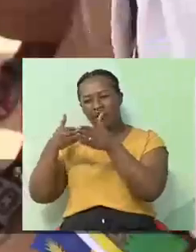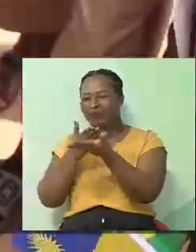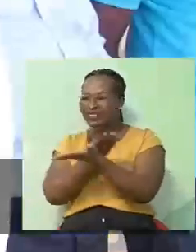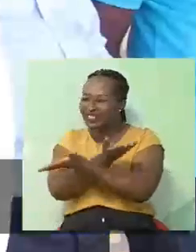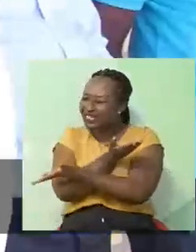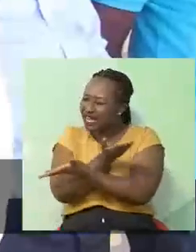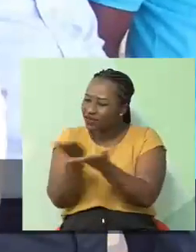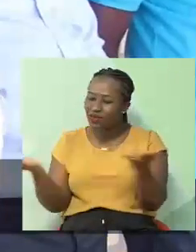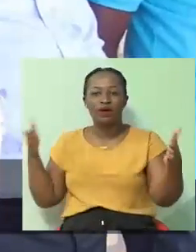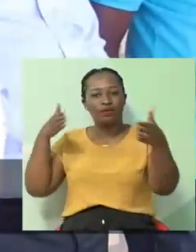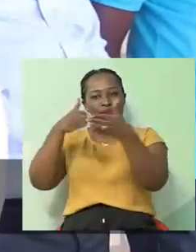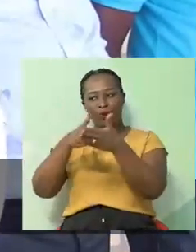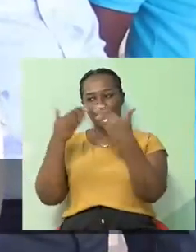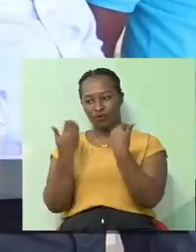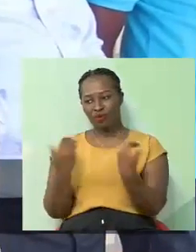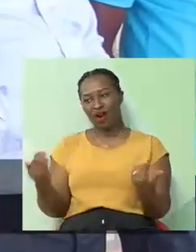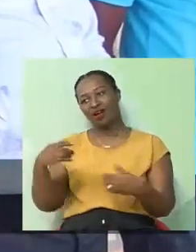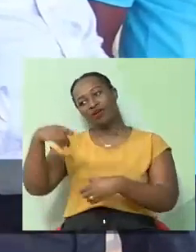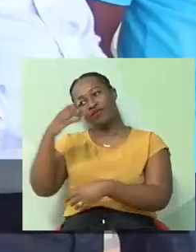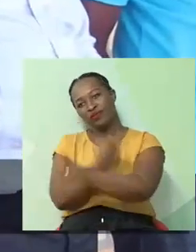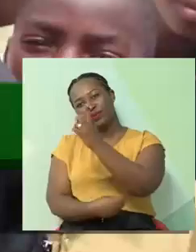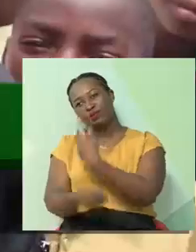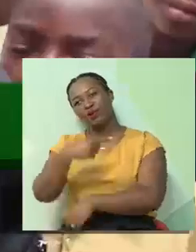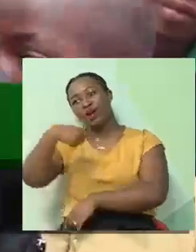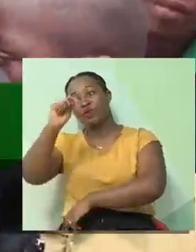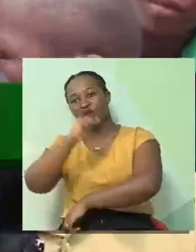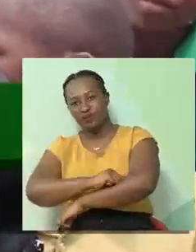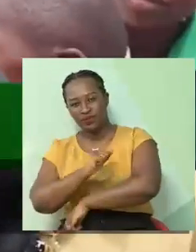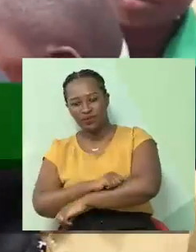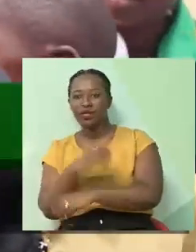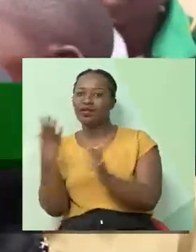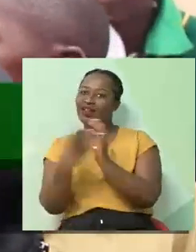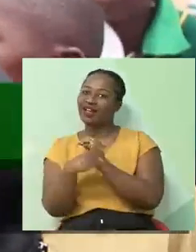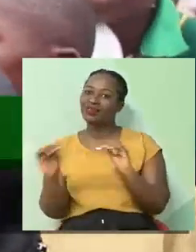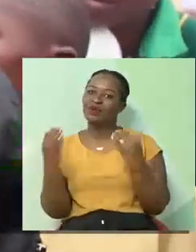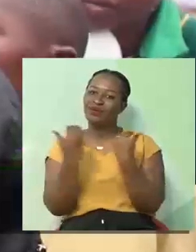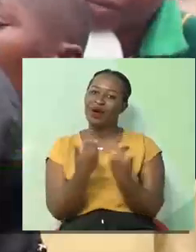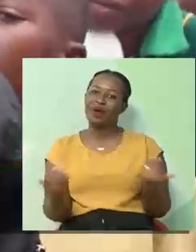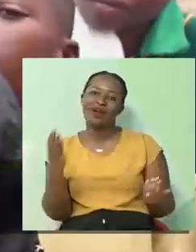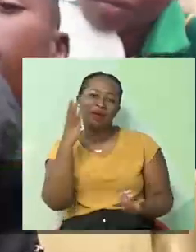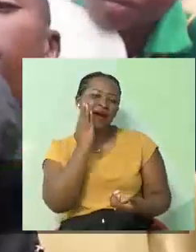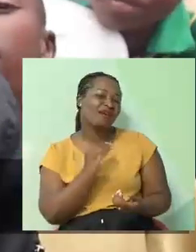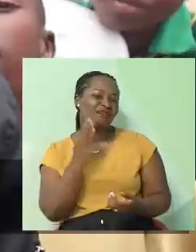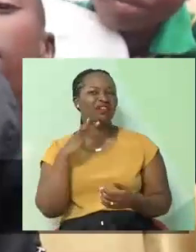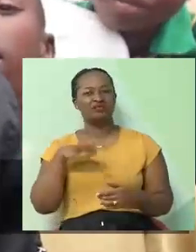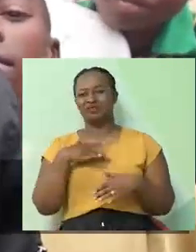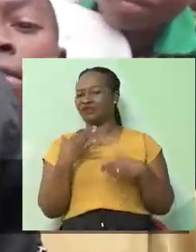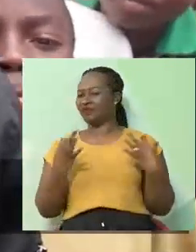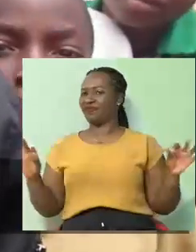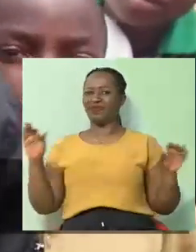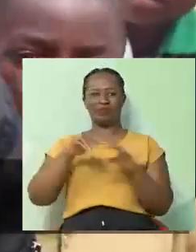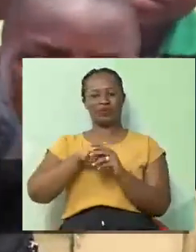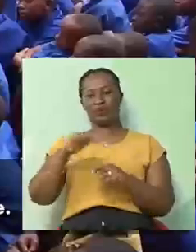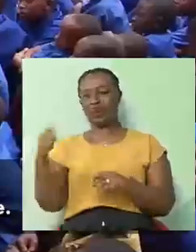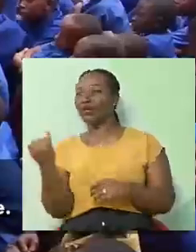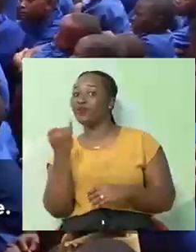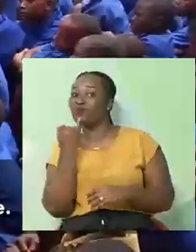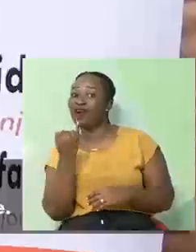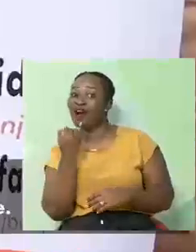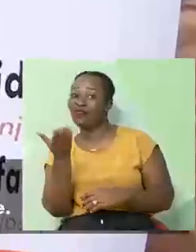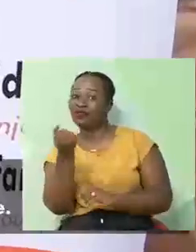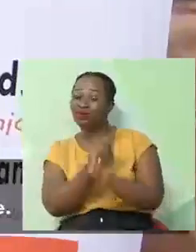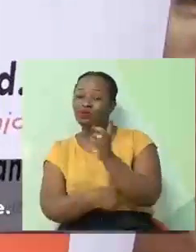w'imbogamizi zarizo zose zizitira umwana ufite ubumuga kugana ishuri nta kibazo dufite abana baramenyereye barisanzuye mu bandi